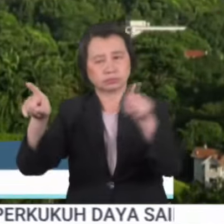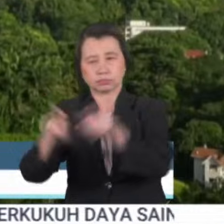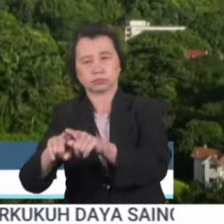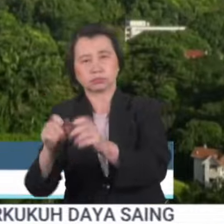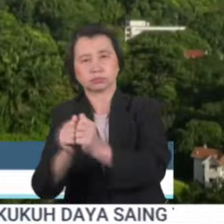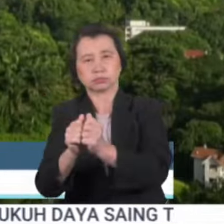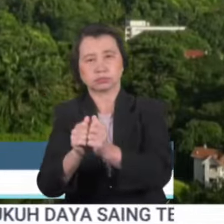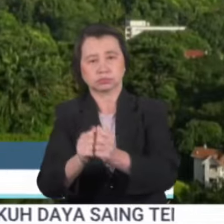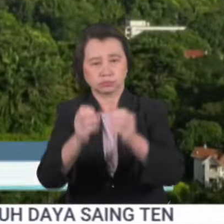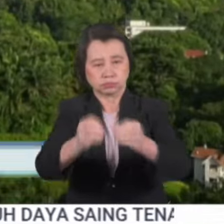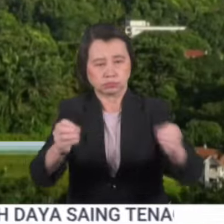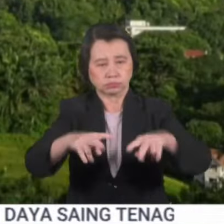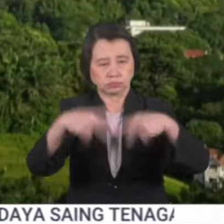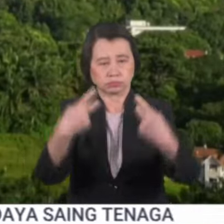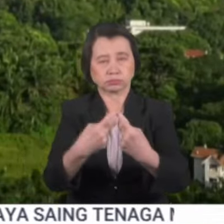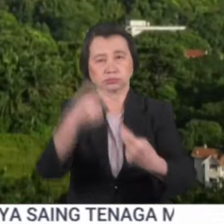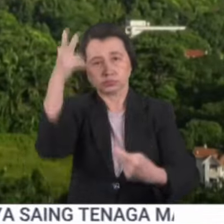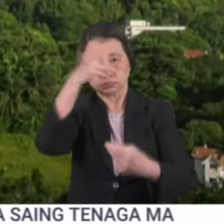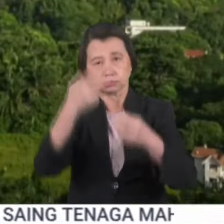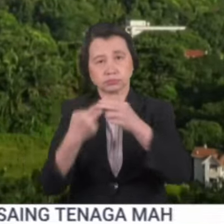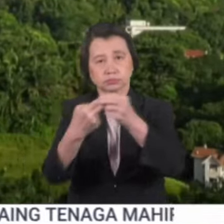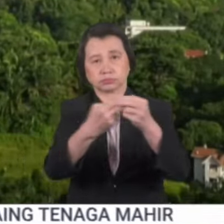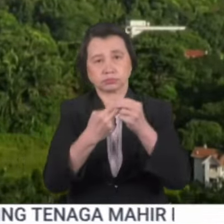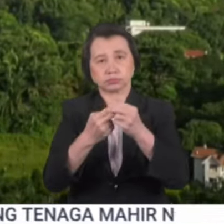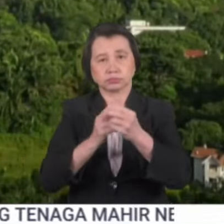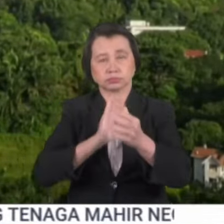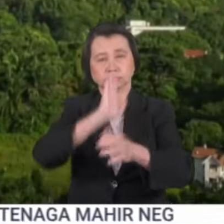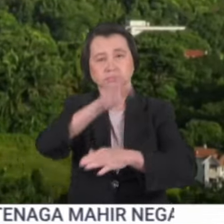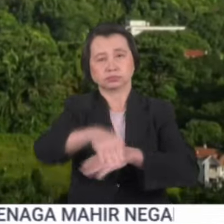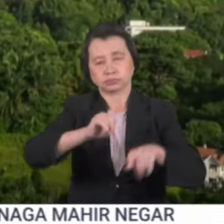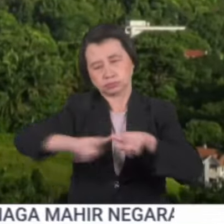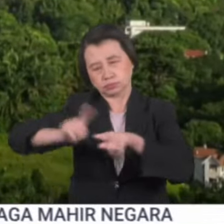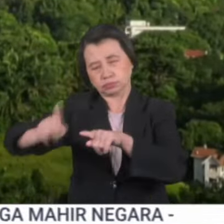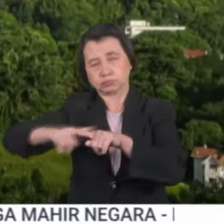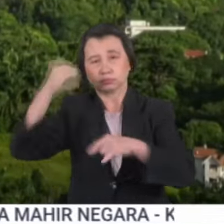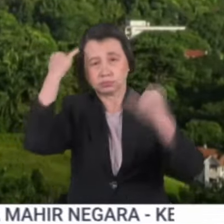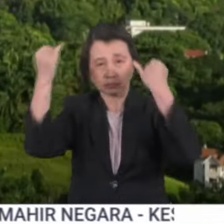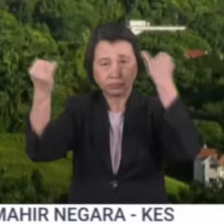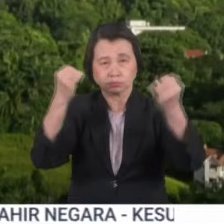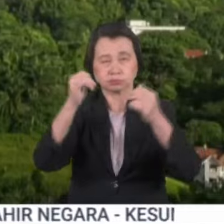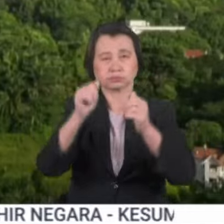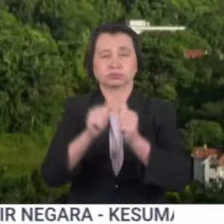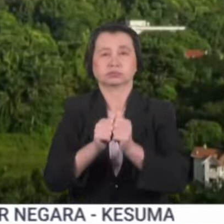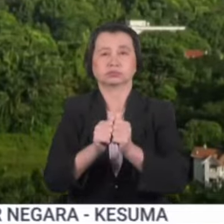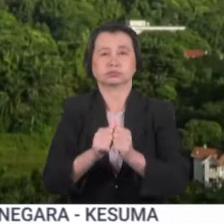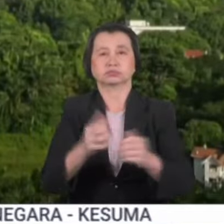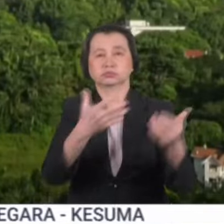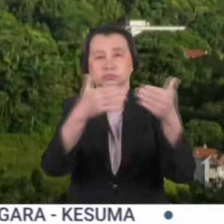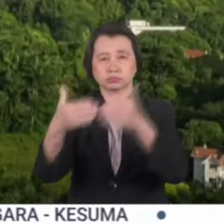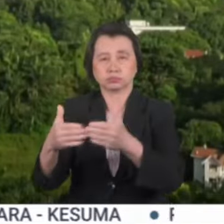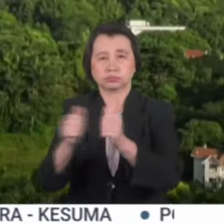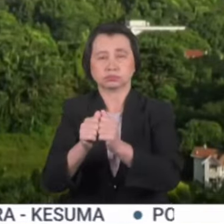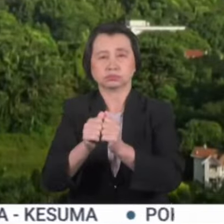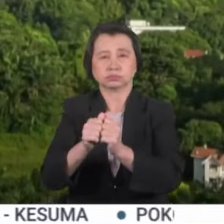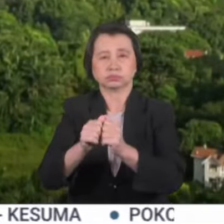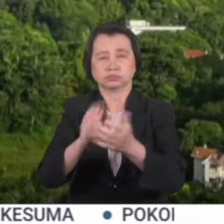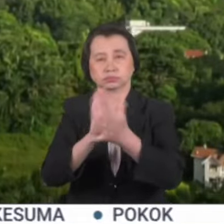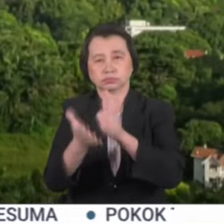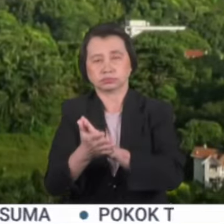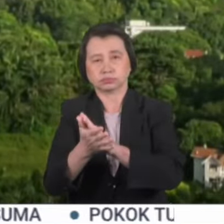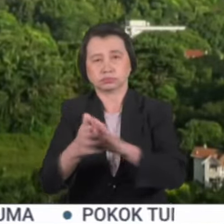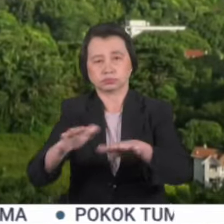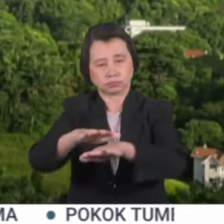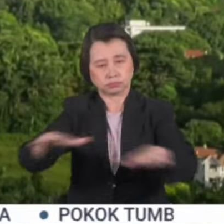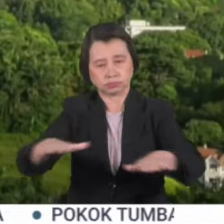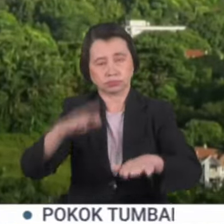antara komponen Parti Kerajaan Perpaduan, merentasi perbezaan ideologi dan prinsip, seterusnya mencorakkan